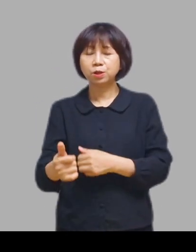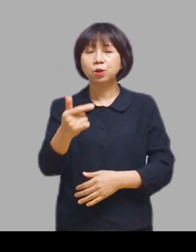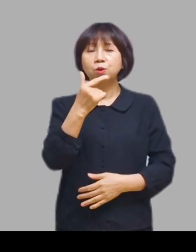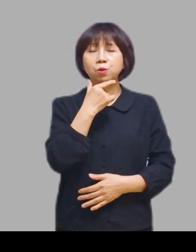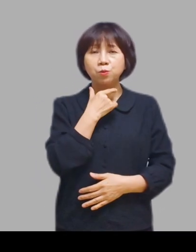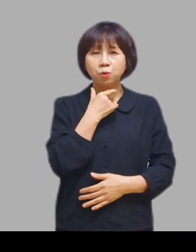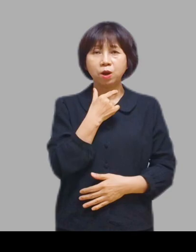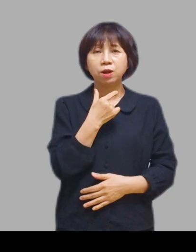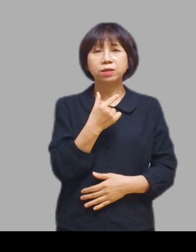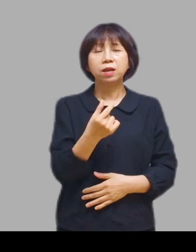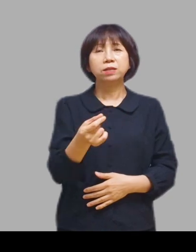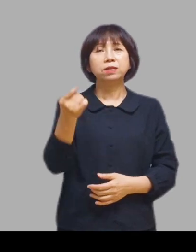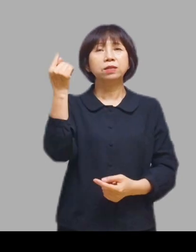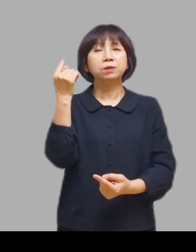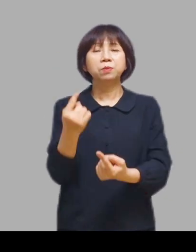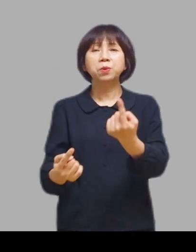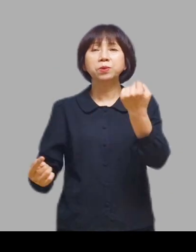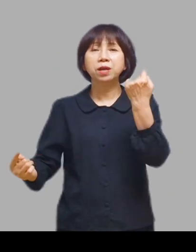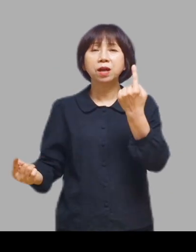섬김을